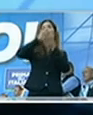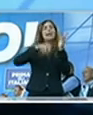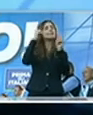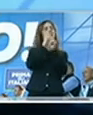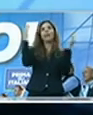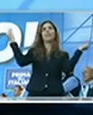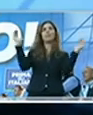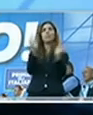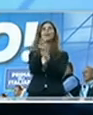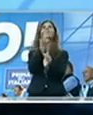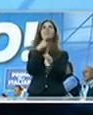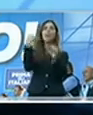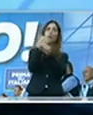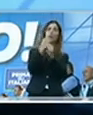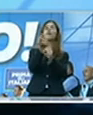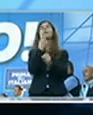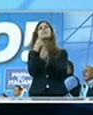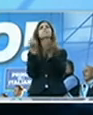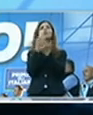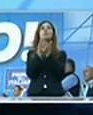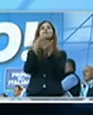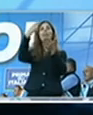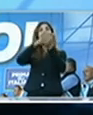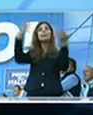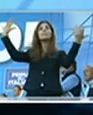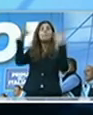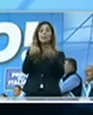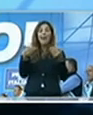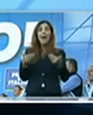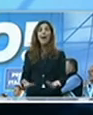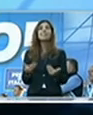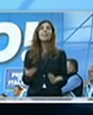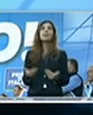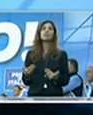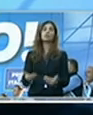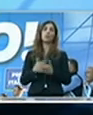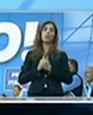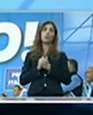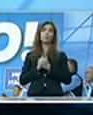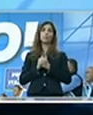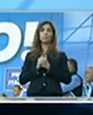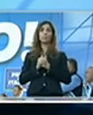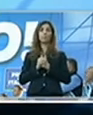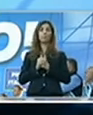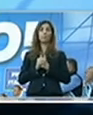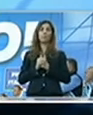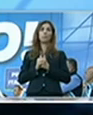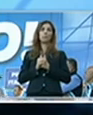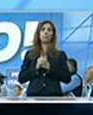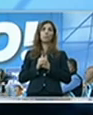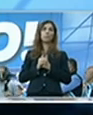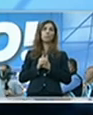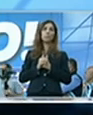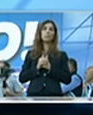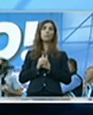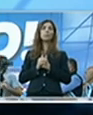sberla che ha preso ad agosto è stata assorbita e quindi si è rimesso in piedi come leader. Questo senz'altro, e questo lo dimostra anche con qualche